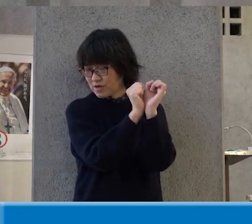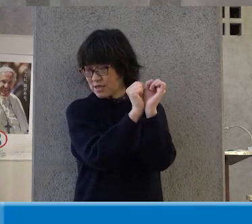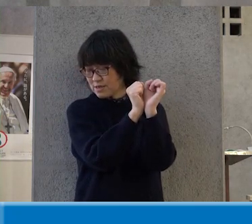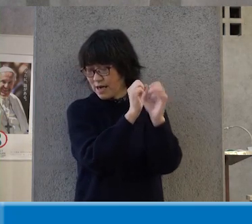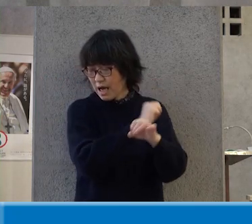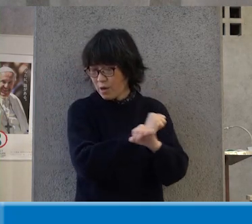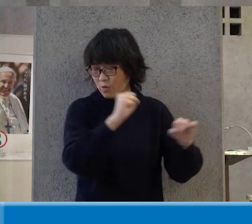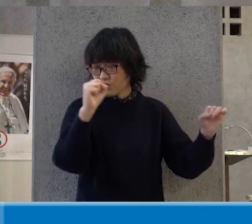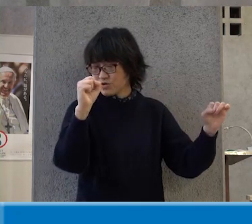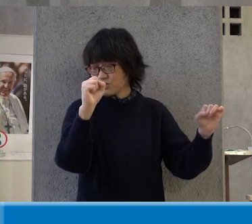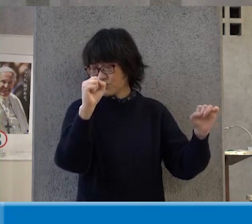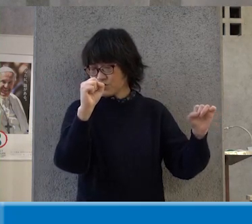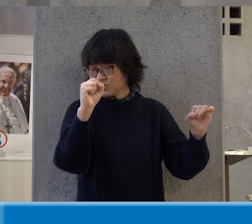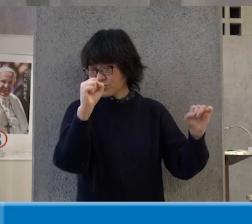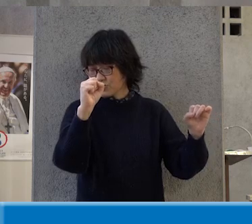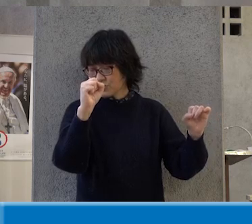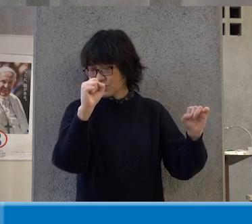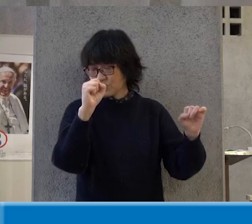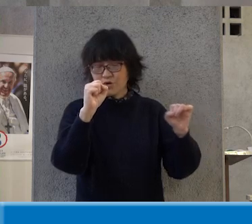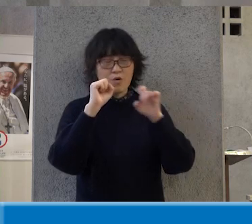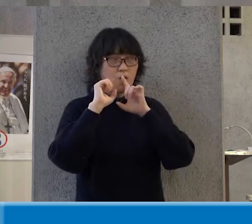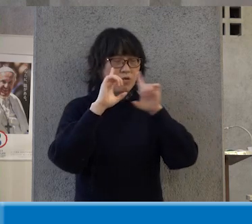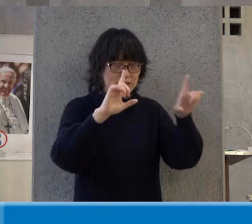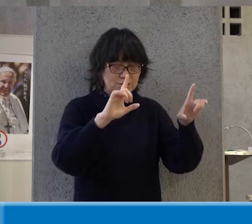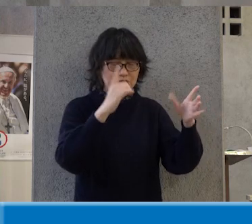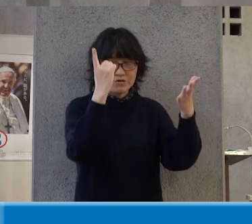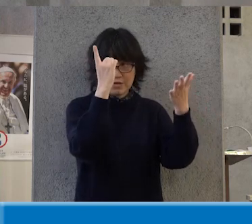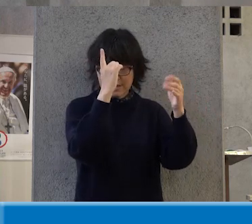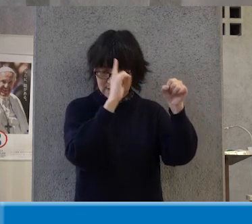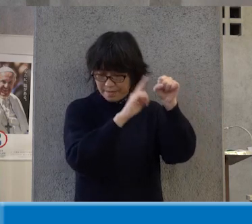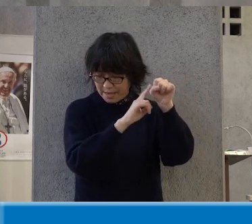には解放を、させるために